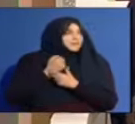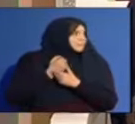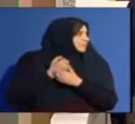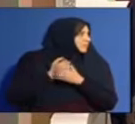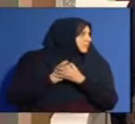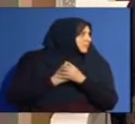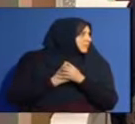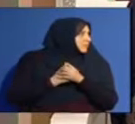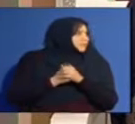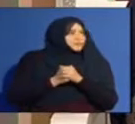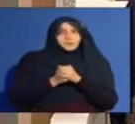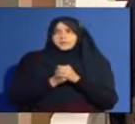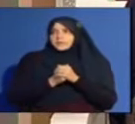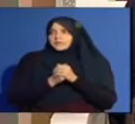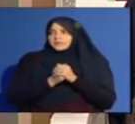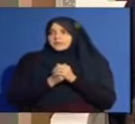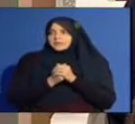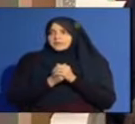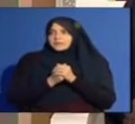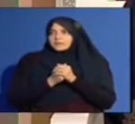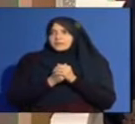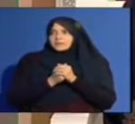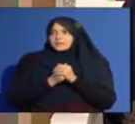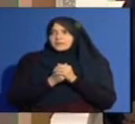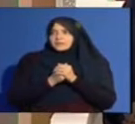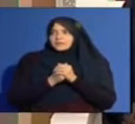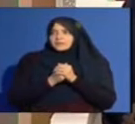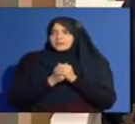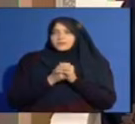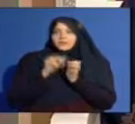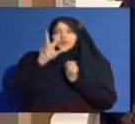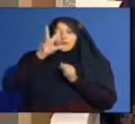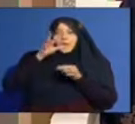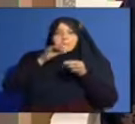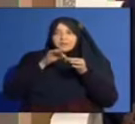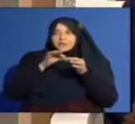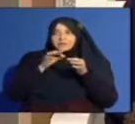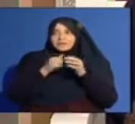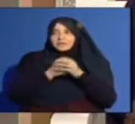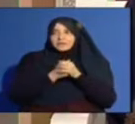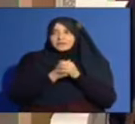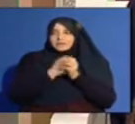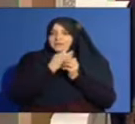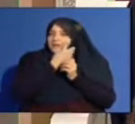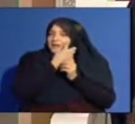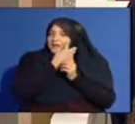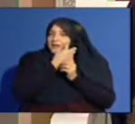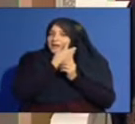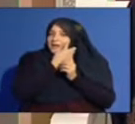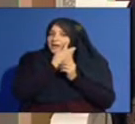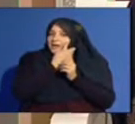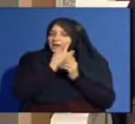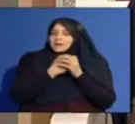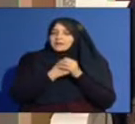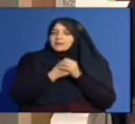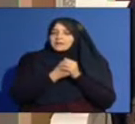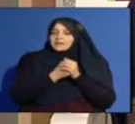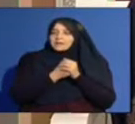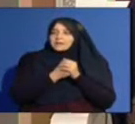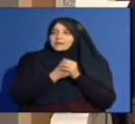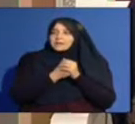أو 10 دقائق. الله يبارك. نعم. 3 دقائق. دكتور سميرة من فرنسا بالنسبة لفاطمة.